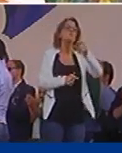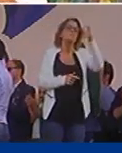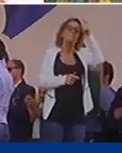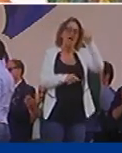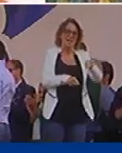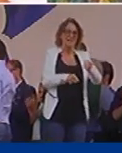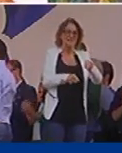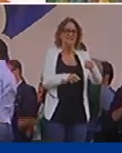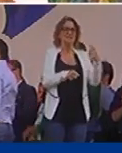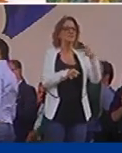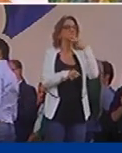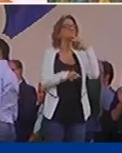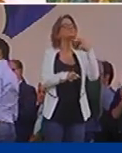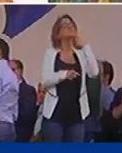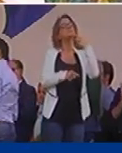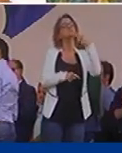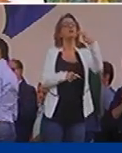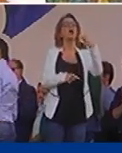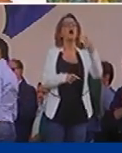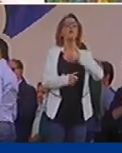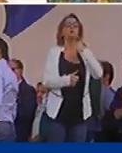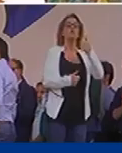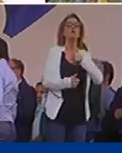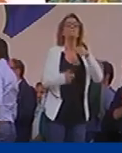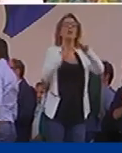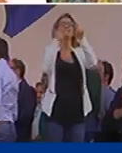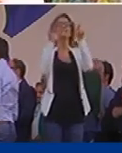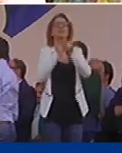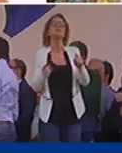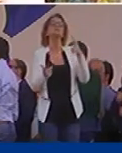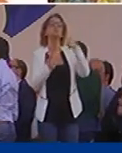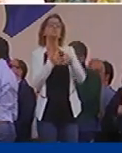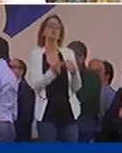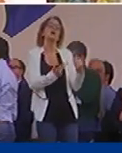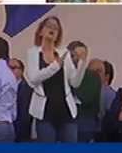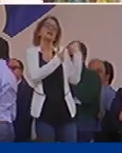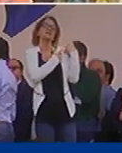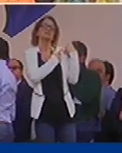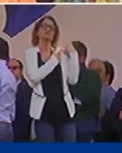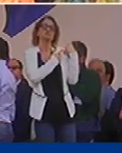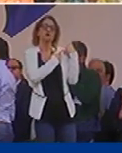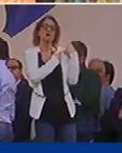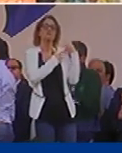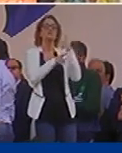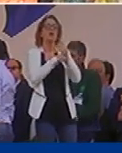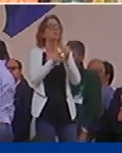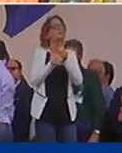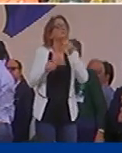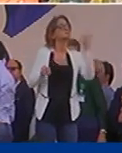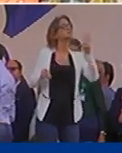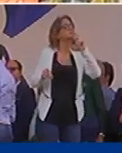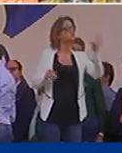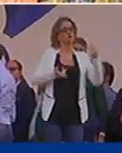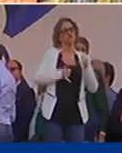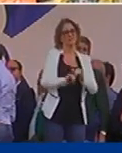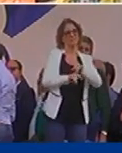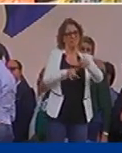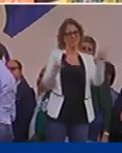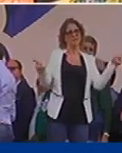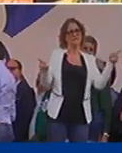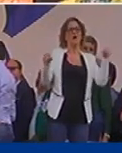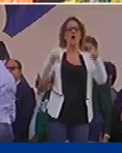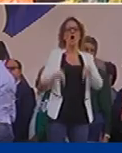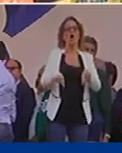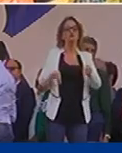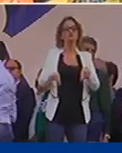dell'autonomia, del federalismo e della responsabilità dia delle risposte ai nostri figli. Con